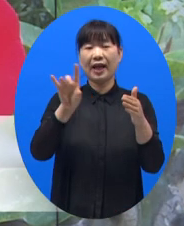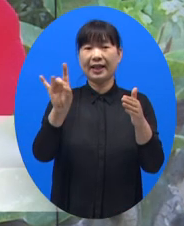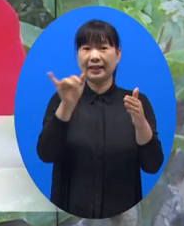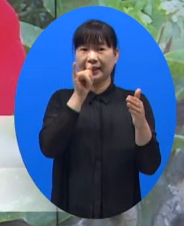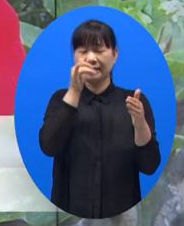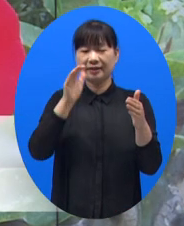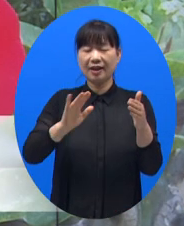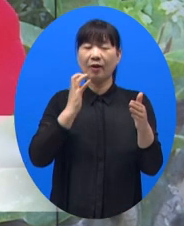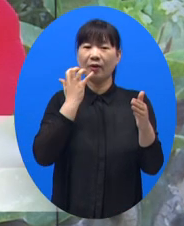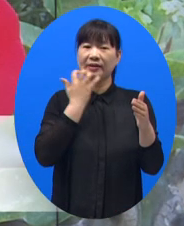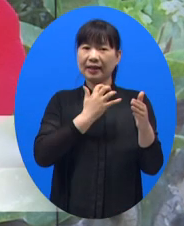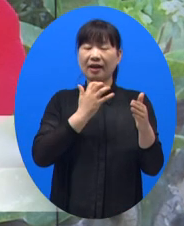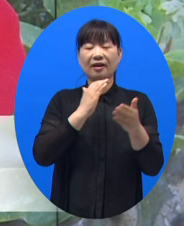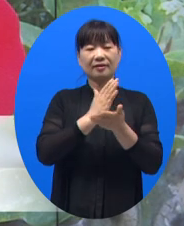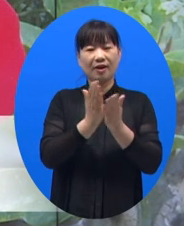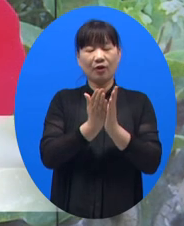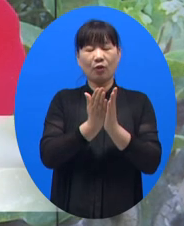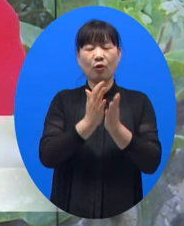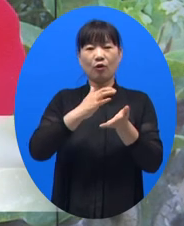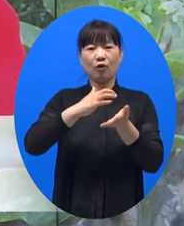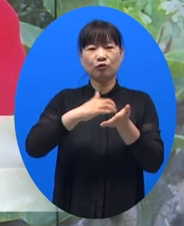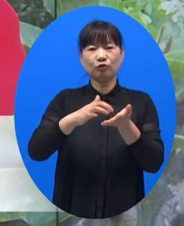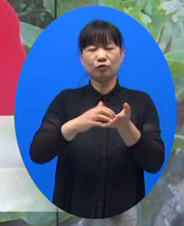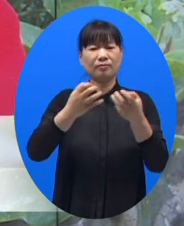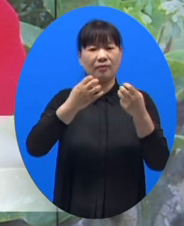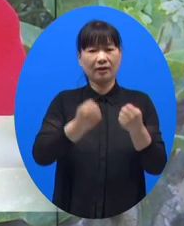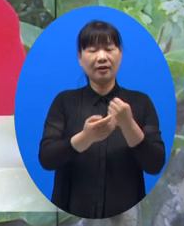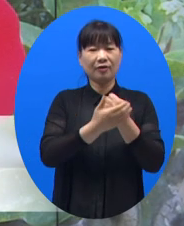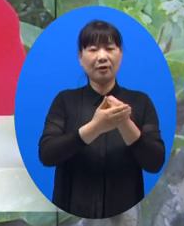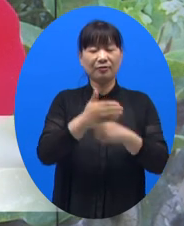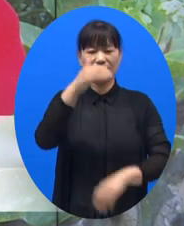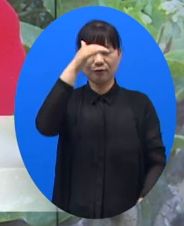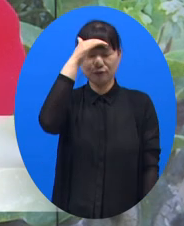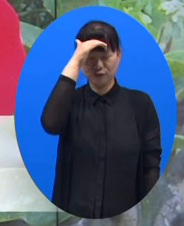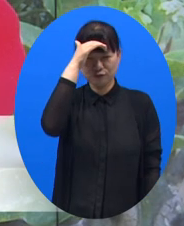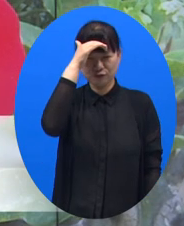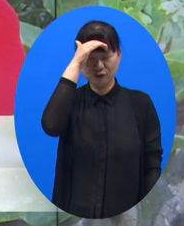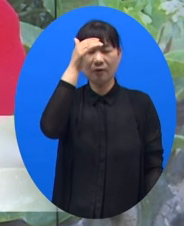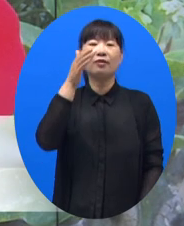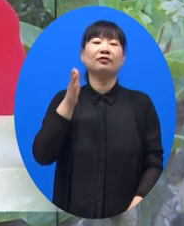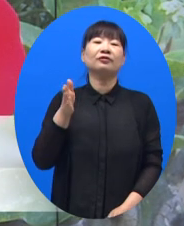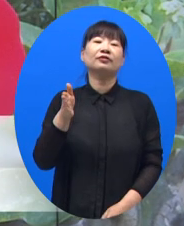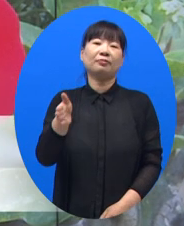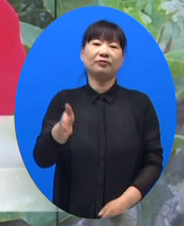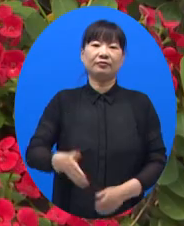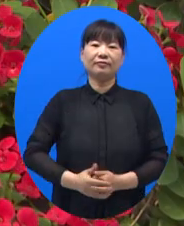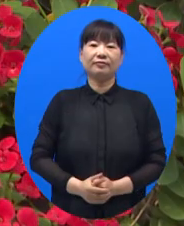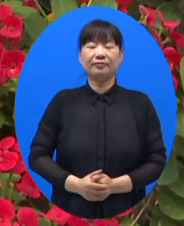다양하고 양이 많아 관상용으로 인기를 끌고 있습니다 최창수 기자입니다